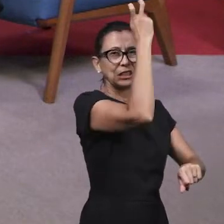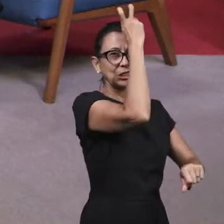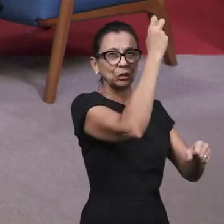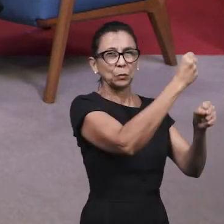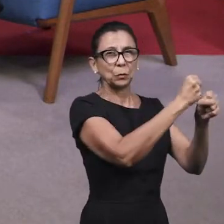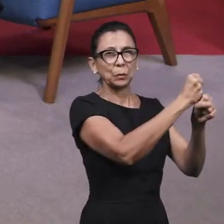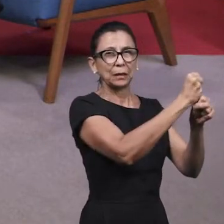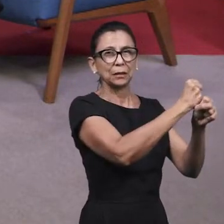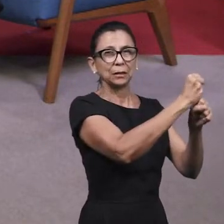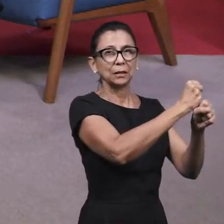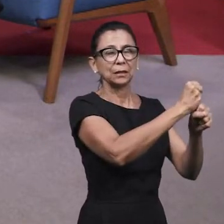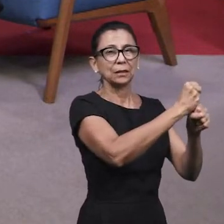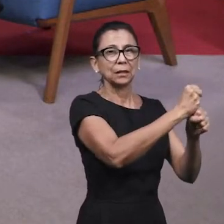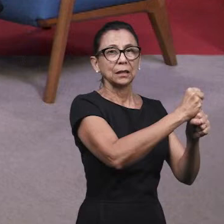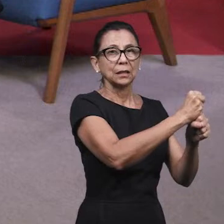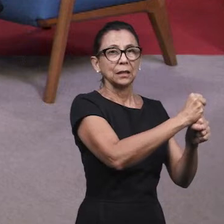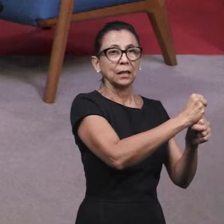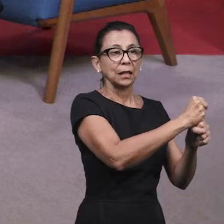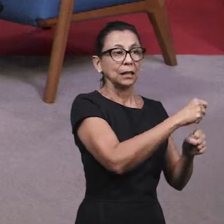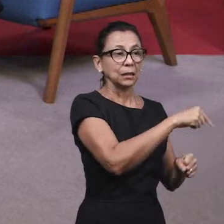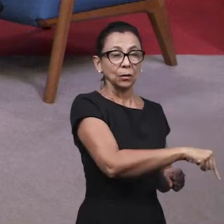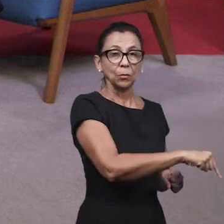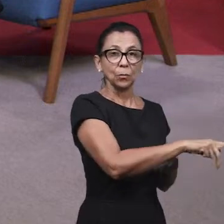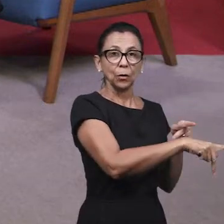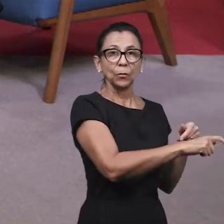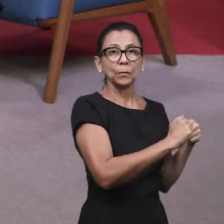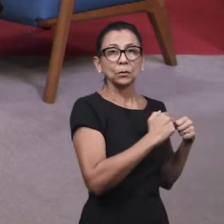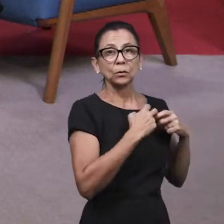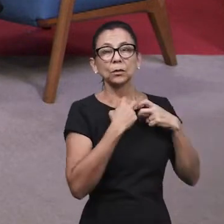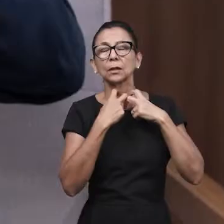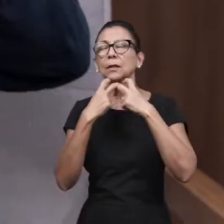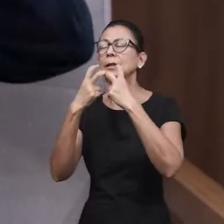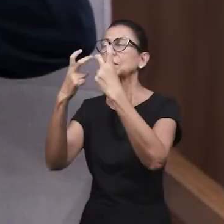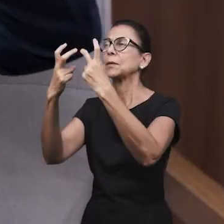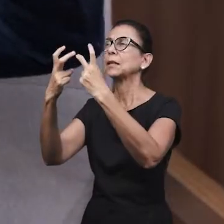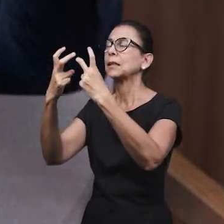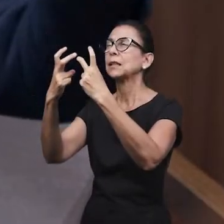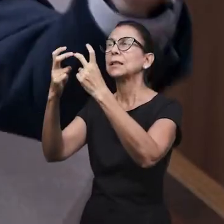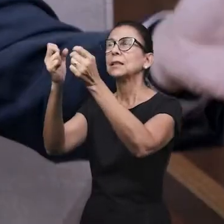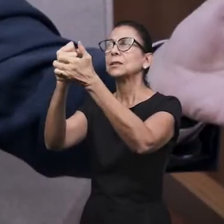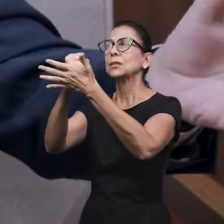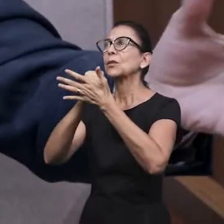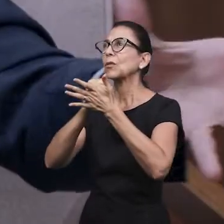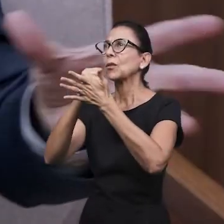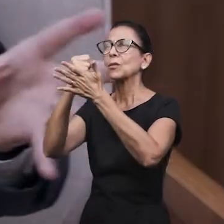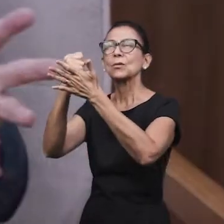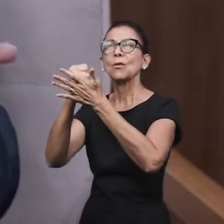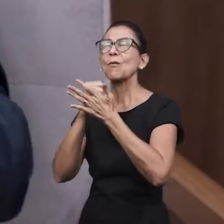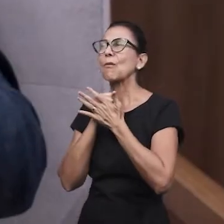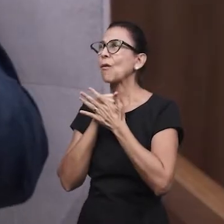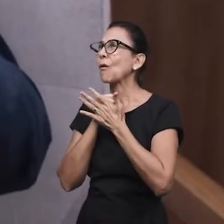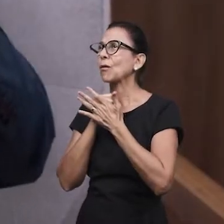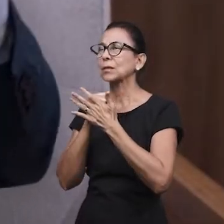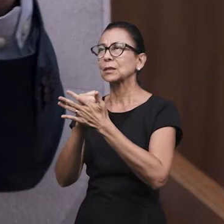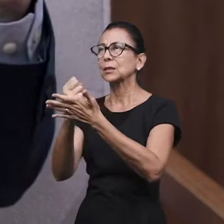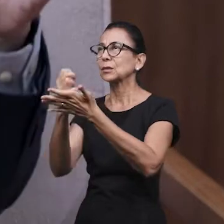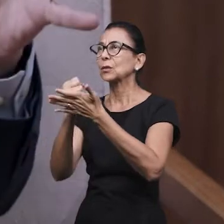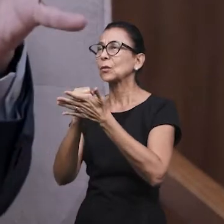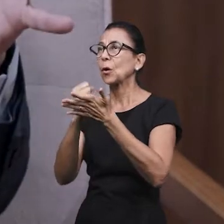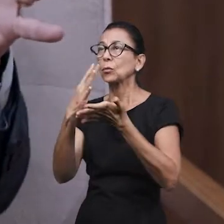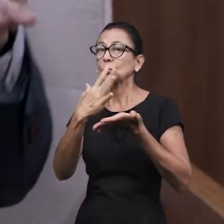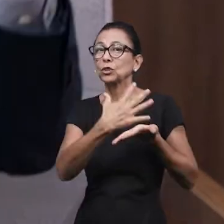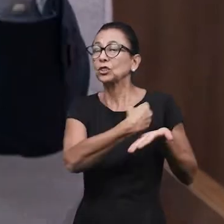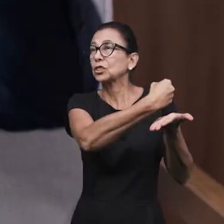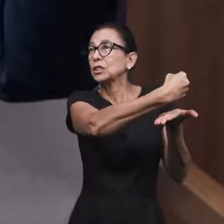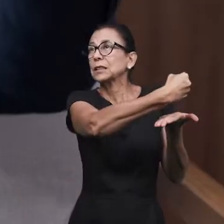à Dieu, enlève-nous de là. Dieu a levé Moïse, Moïse a été envoyé euh,